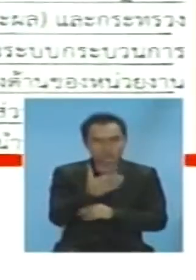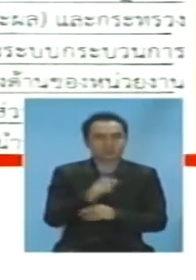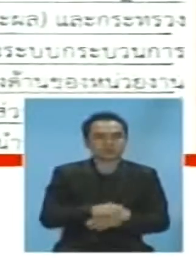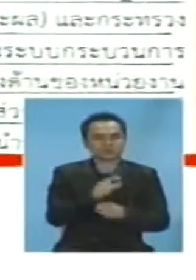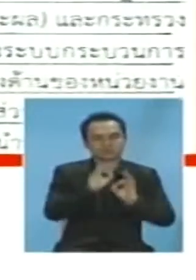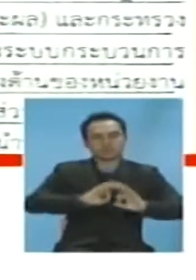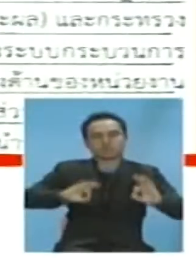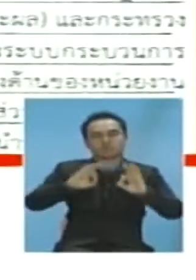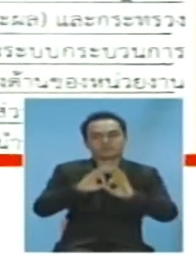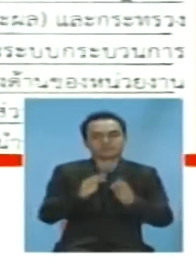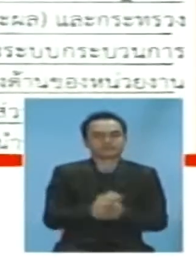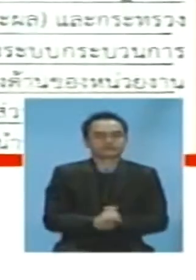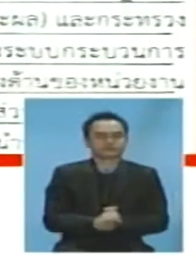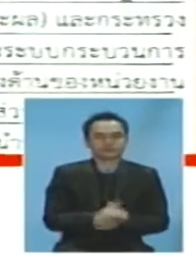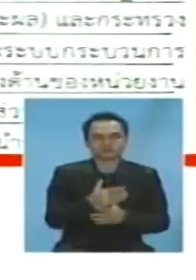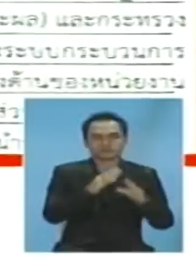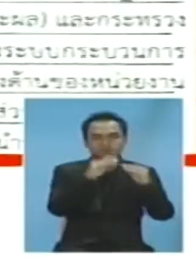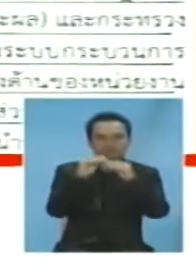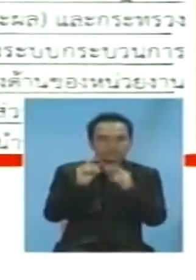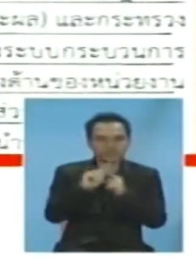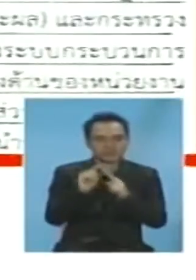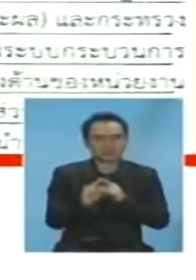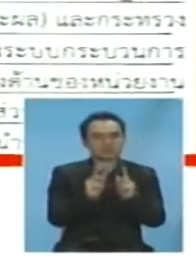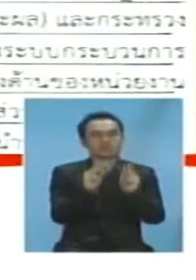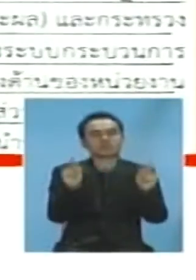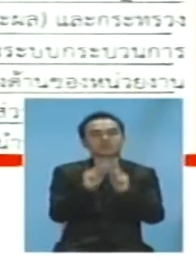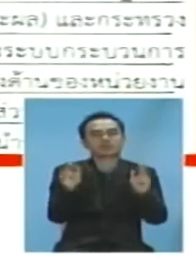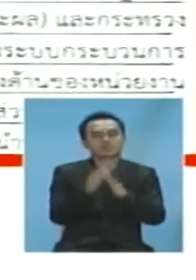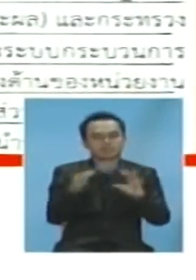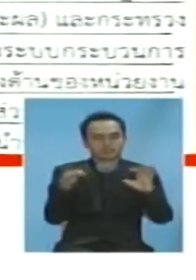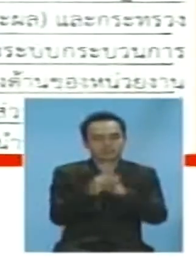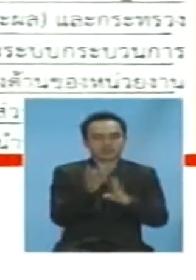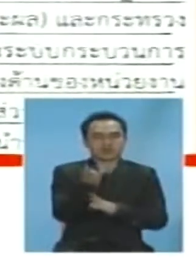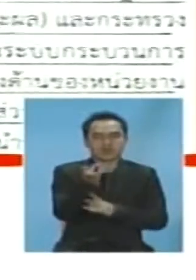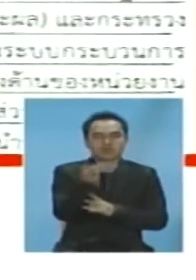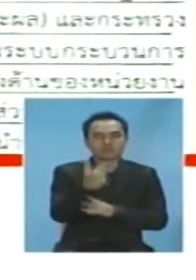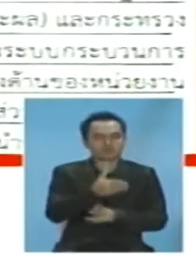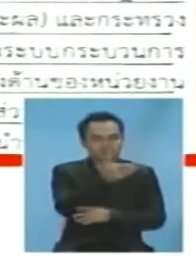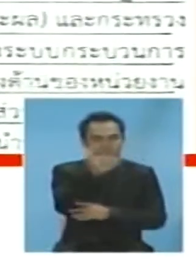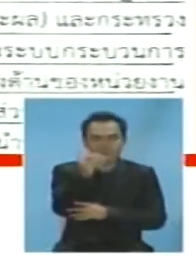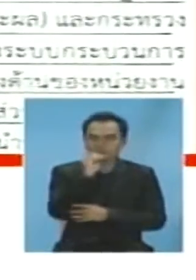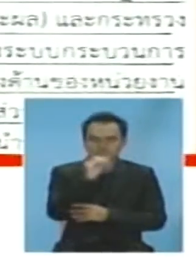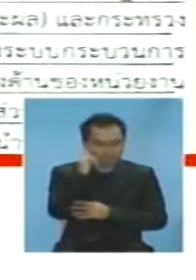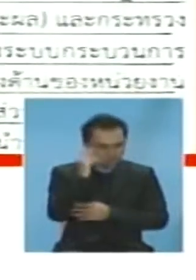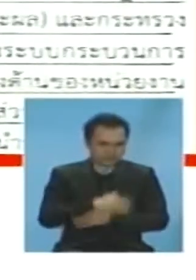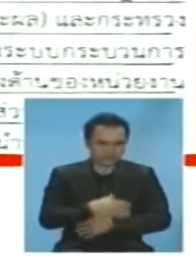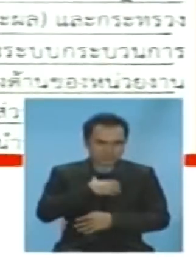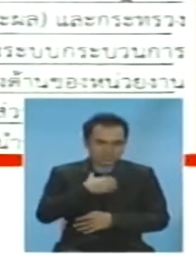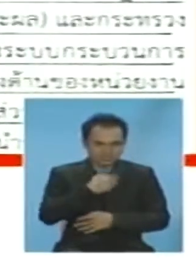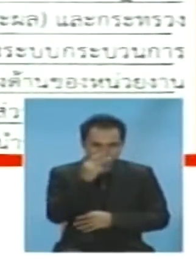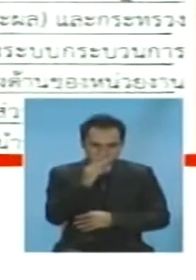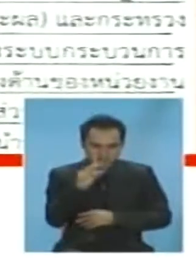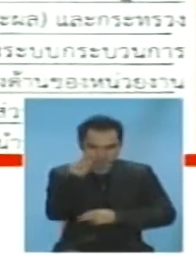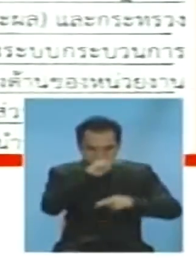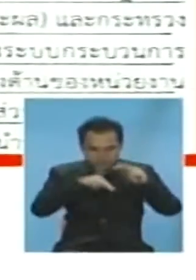งชาติค่ะและเมื่อมีการประชุมคณะกรรมการนโยบายข้าวแห่งชาติดิฉันก็ได้ให้นโยบายที่จะป้องกันปัญห